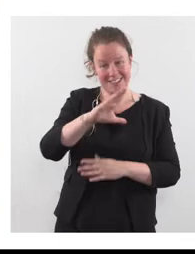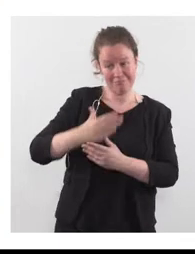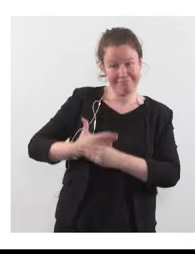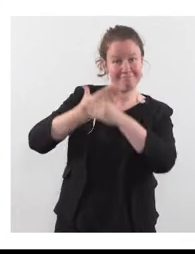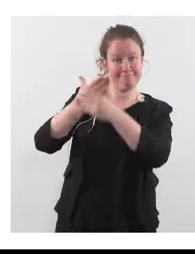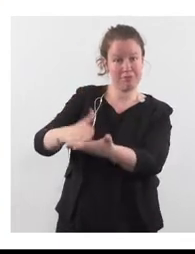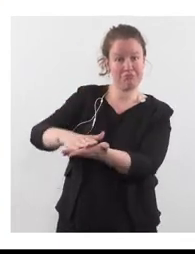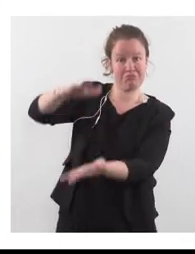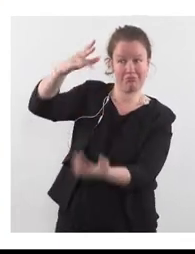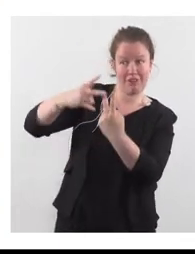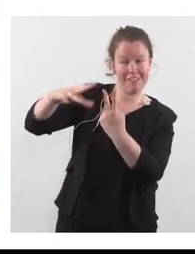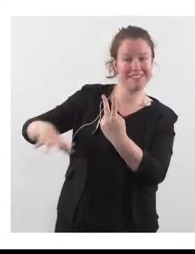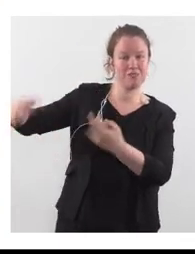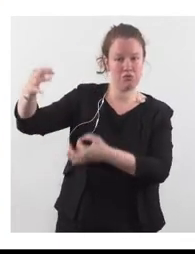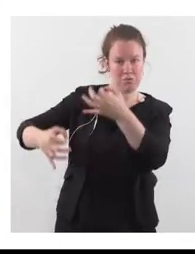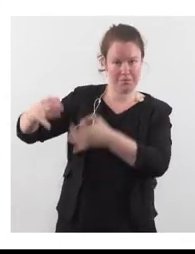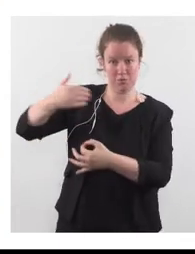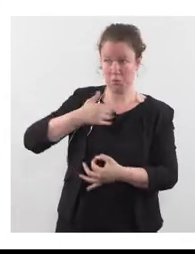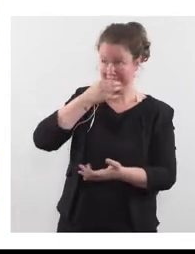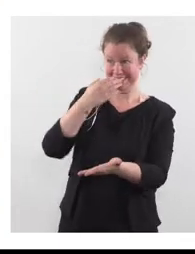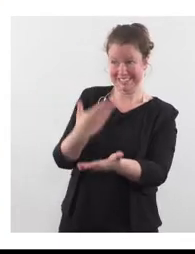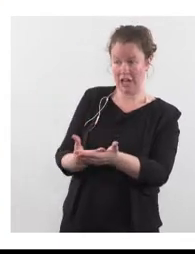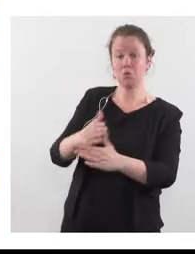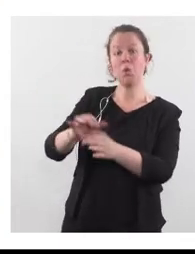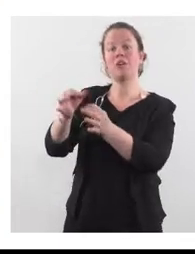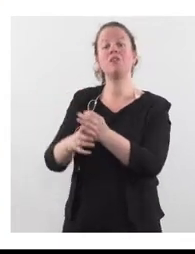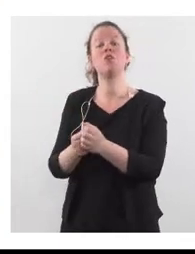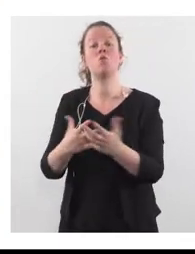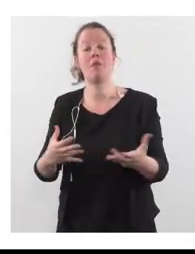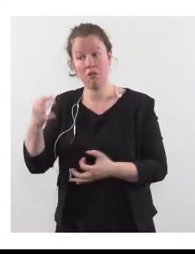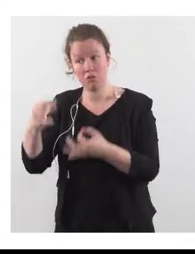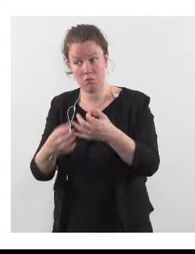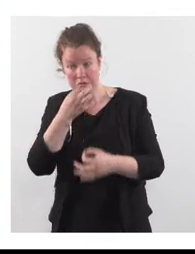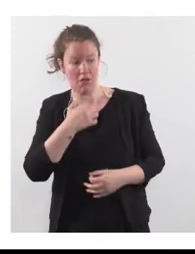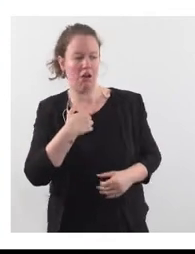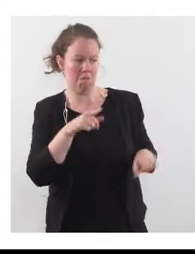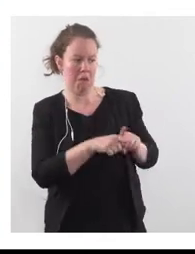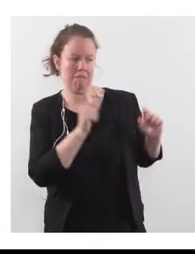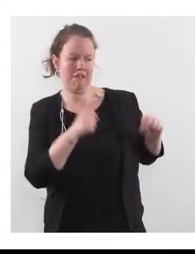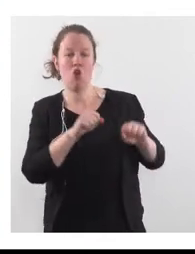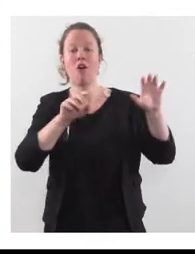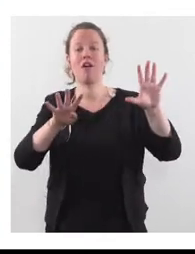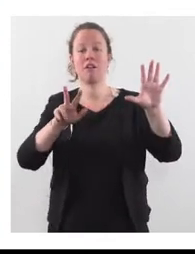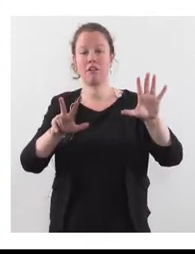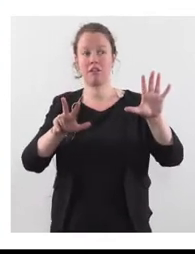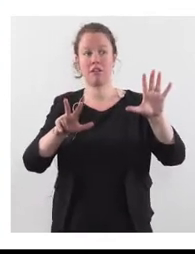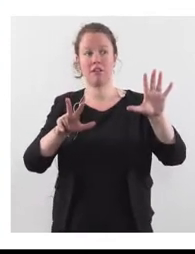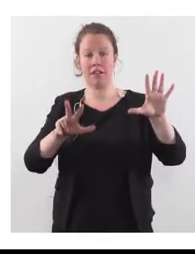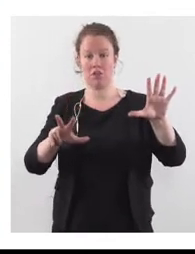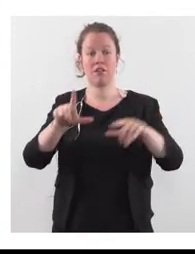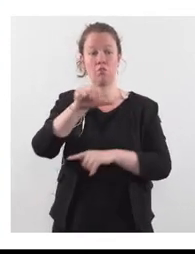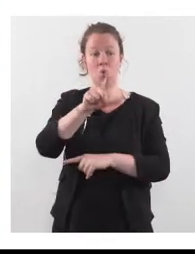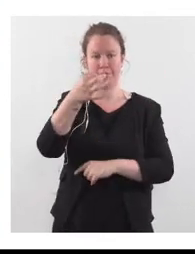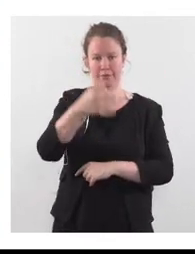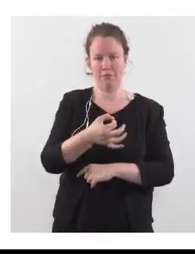décisions des juridictions ont confirmé nos observations. J'insiste sur ce chiffre qui me paraît important. Dans 82% des cas, les juridictions nous